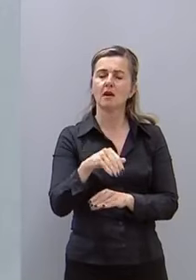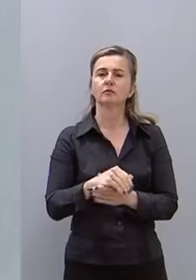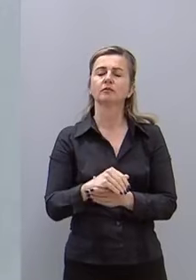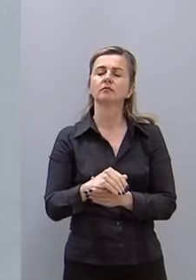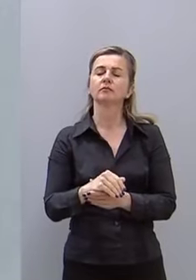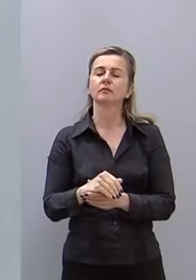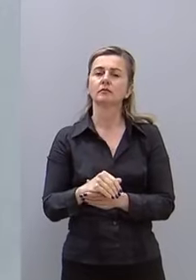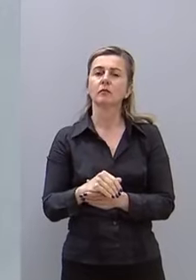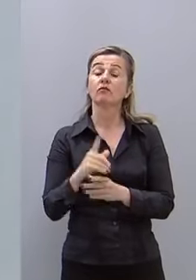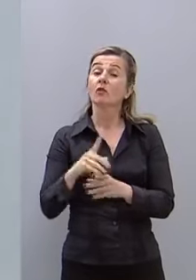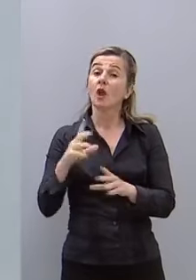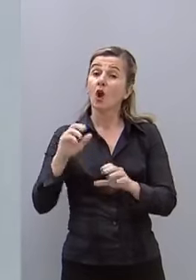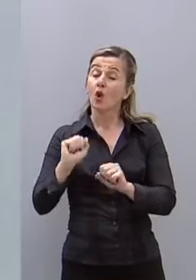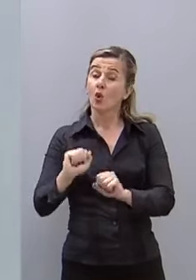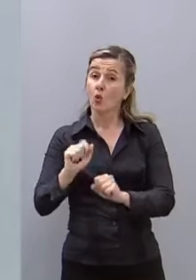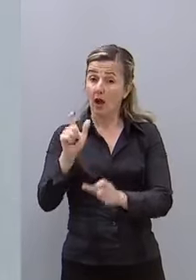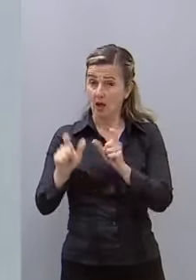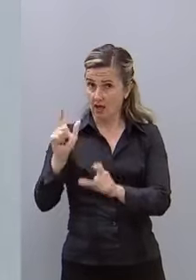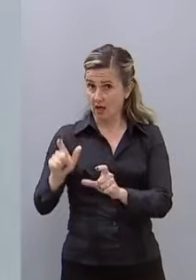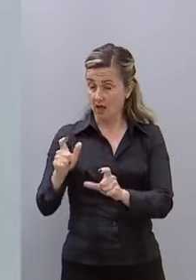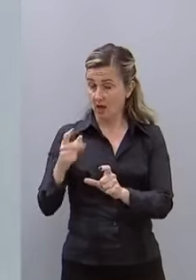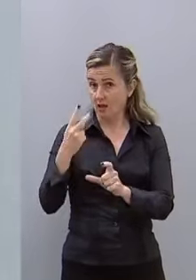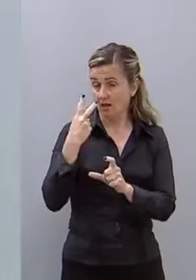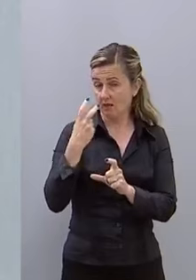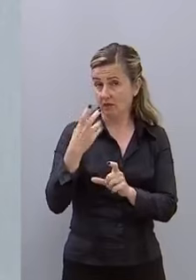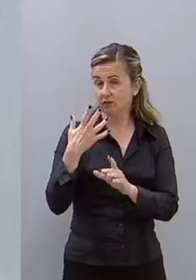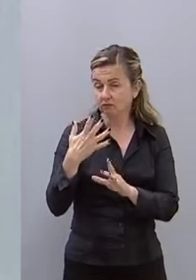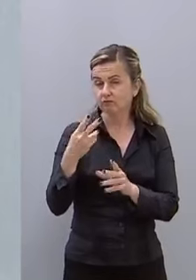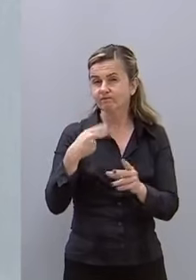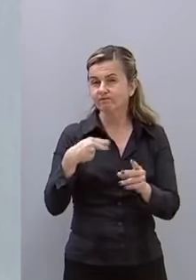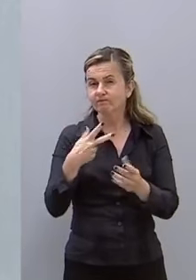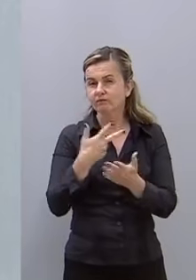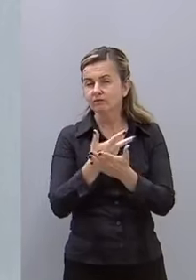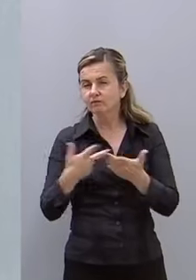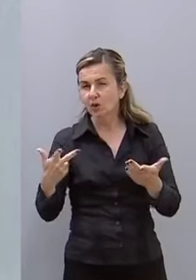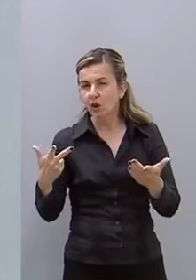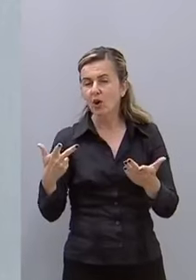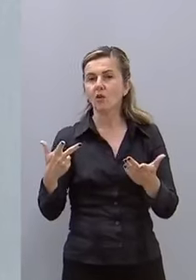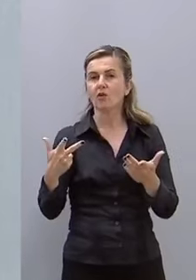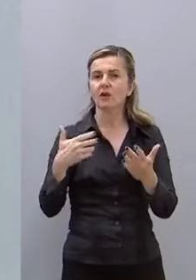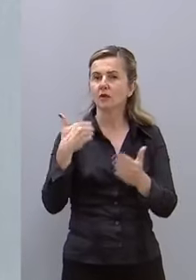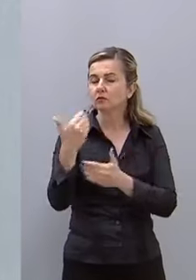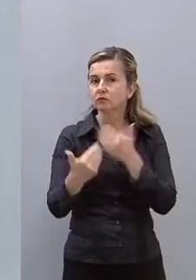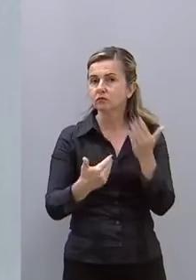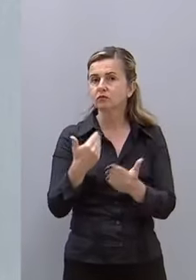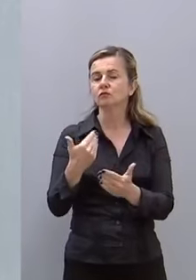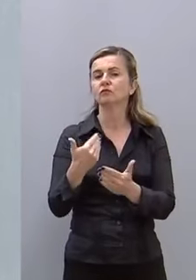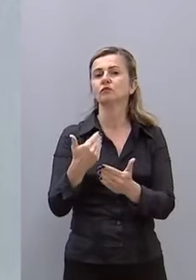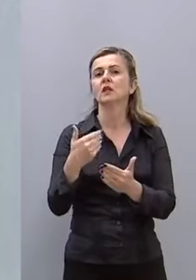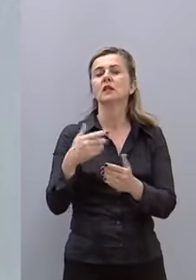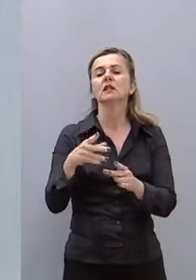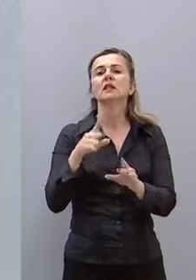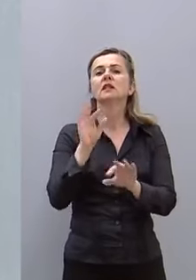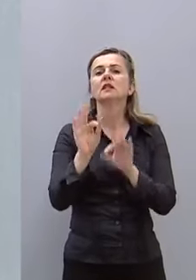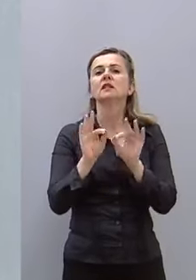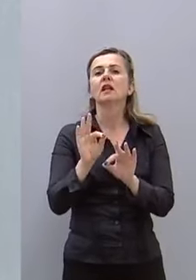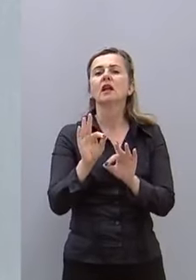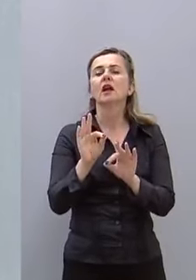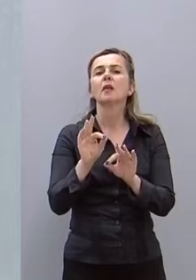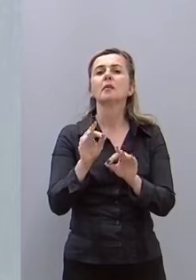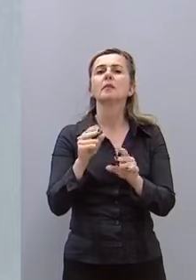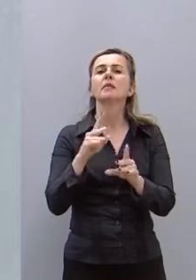i guariti visto che stiamo cercando di portare avanti questa terapia tramite il